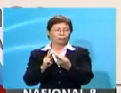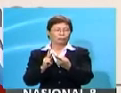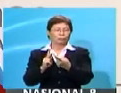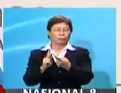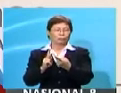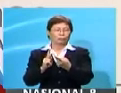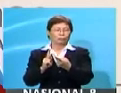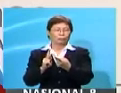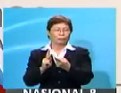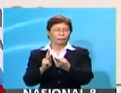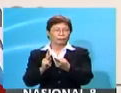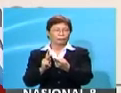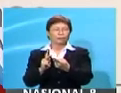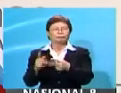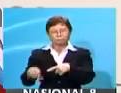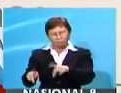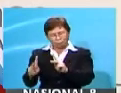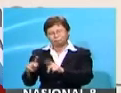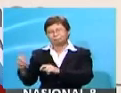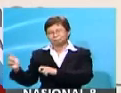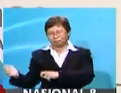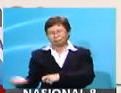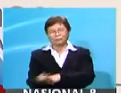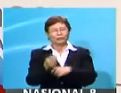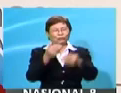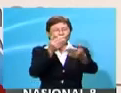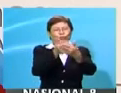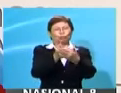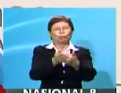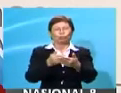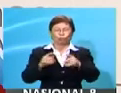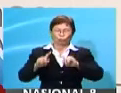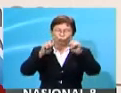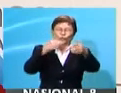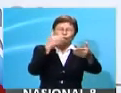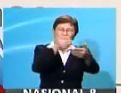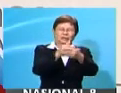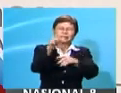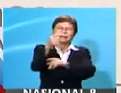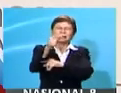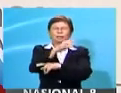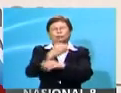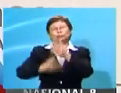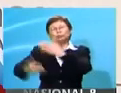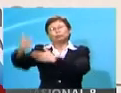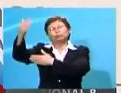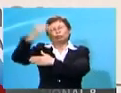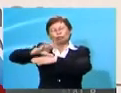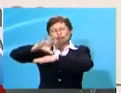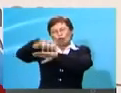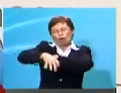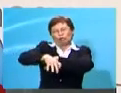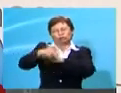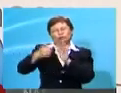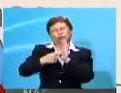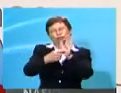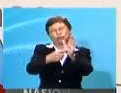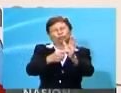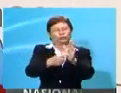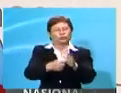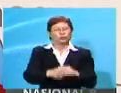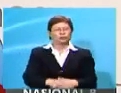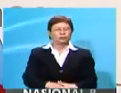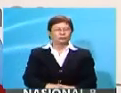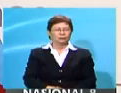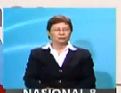te so that they had a Chance of going near the green compared to before actually force you to lay up you